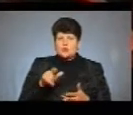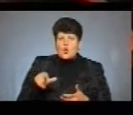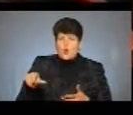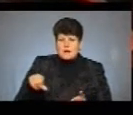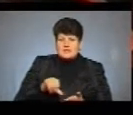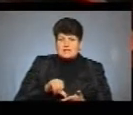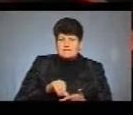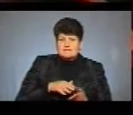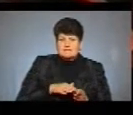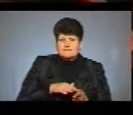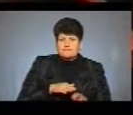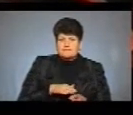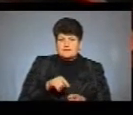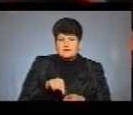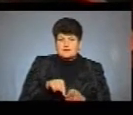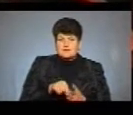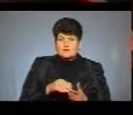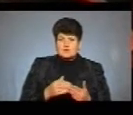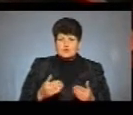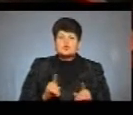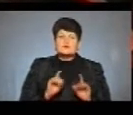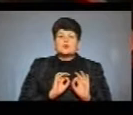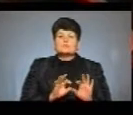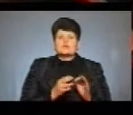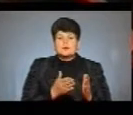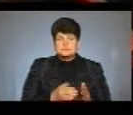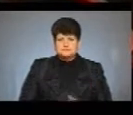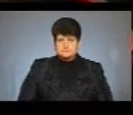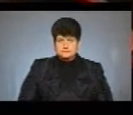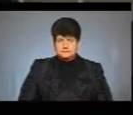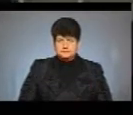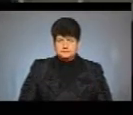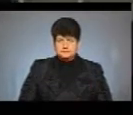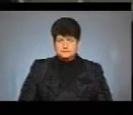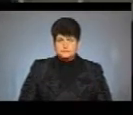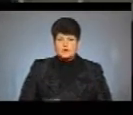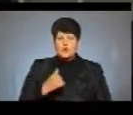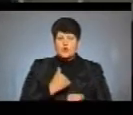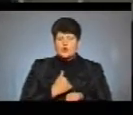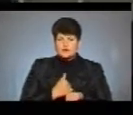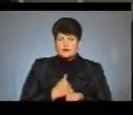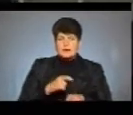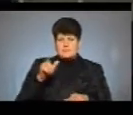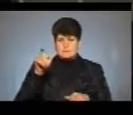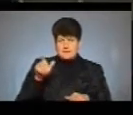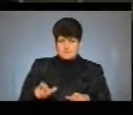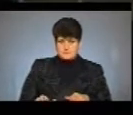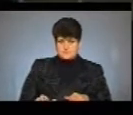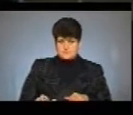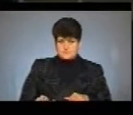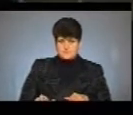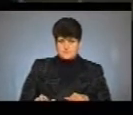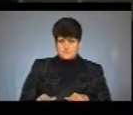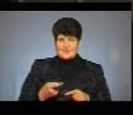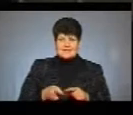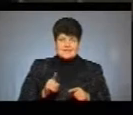виконують ролі у цій постановці. Ось що вони розповіли. Головний персонаж цієї комедії